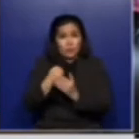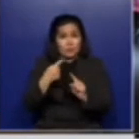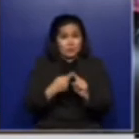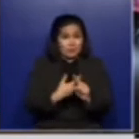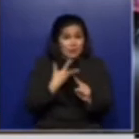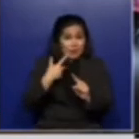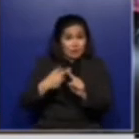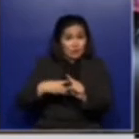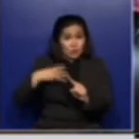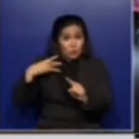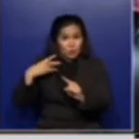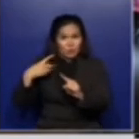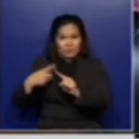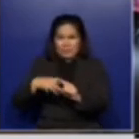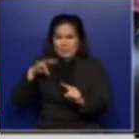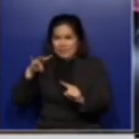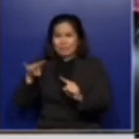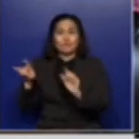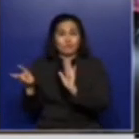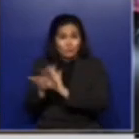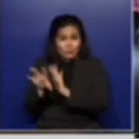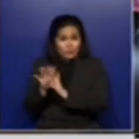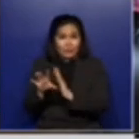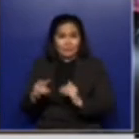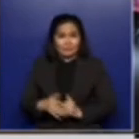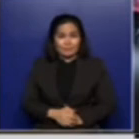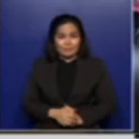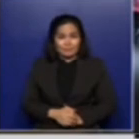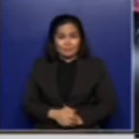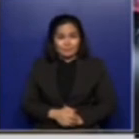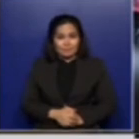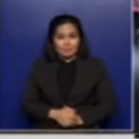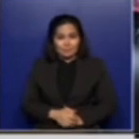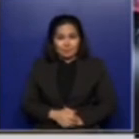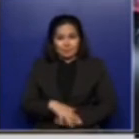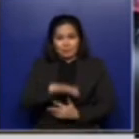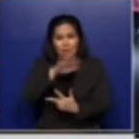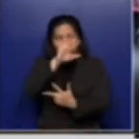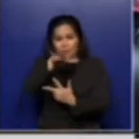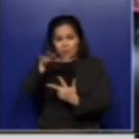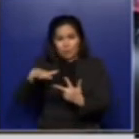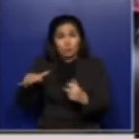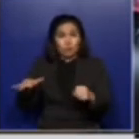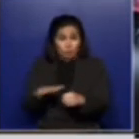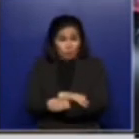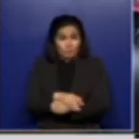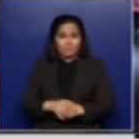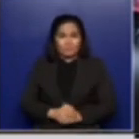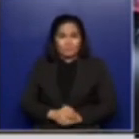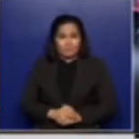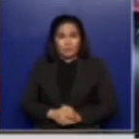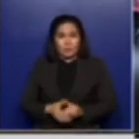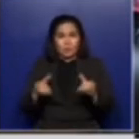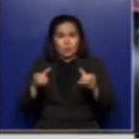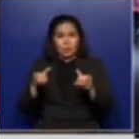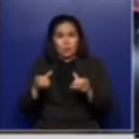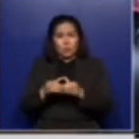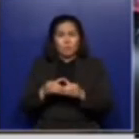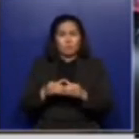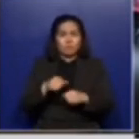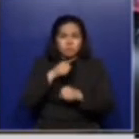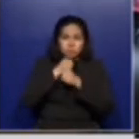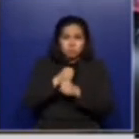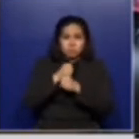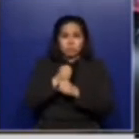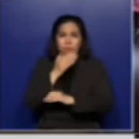าเดือนนี้เดือนกรกฎาคมเป็นเดือนสุดท้ายที่จะได้รับเดือนละ 5,000 และนอกจากนั้นกลุ่มคนเปราะบางที่เคย